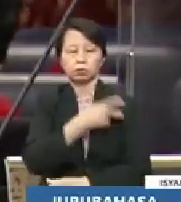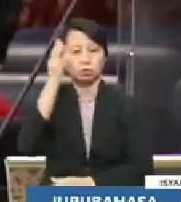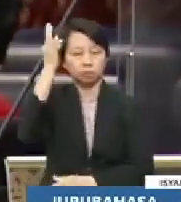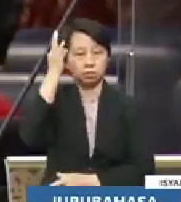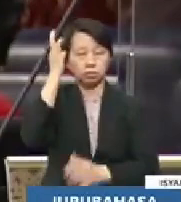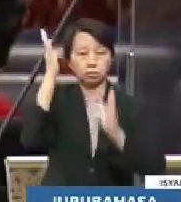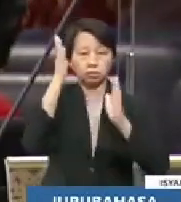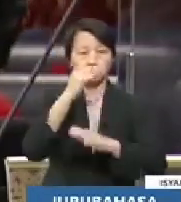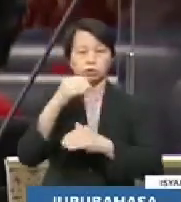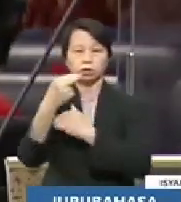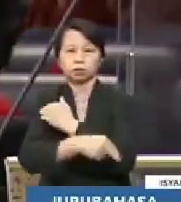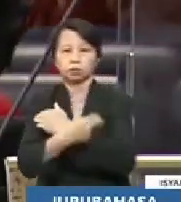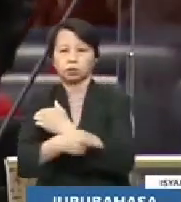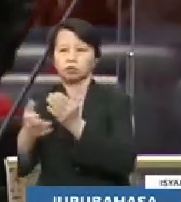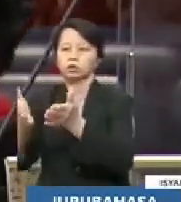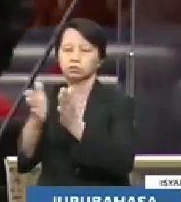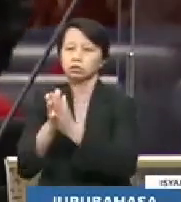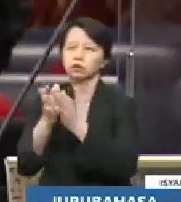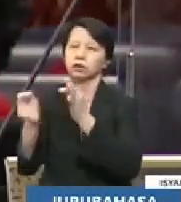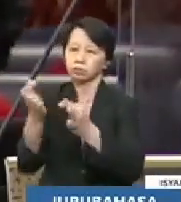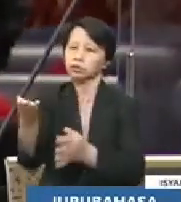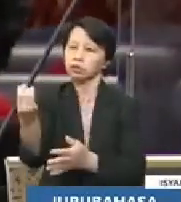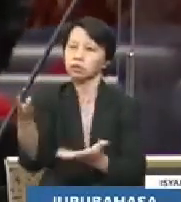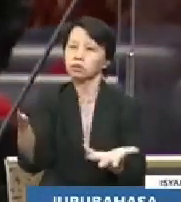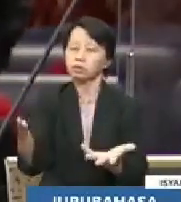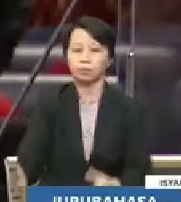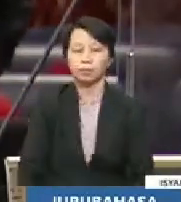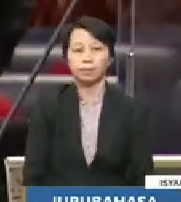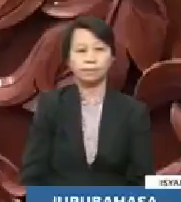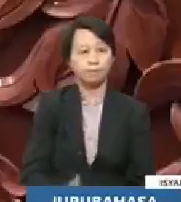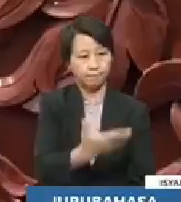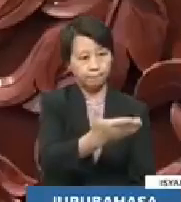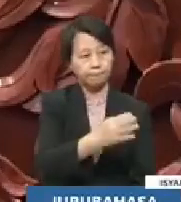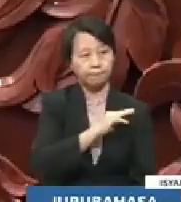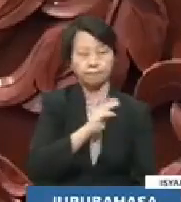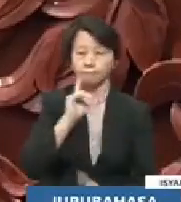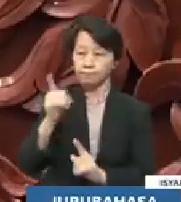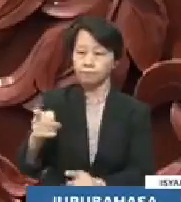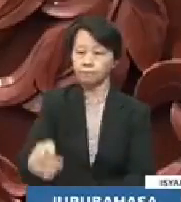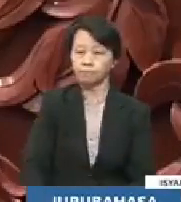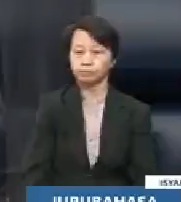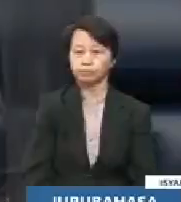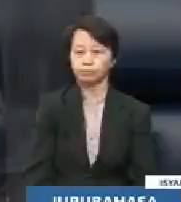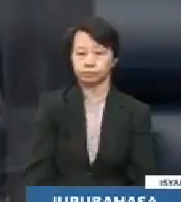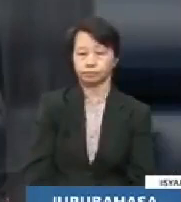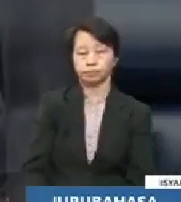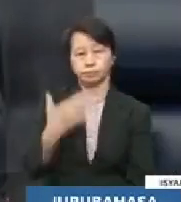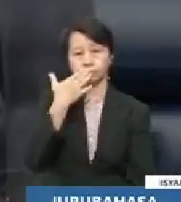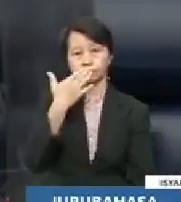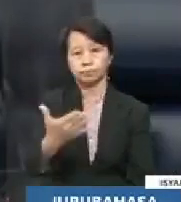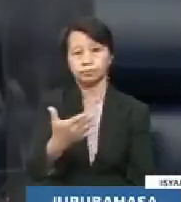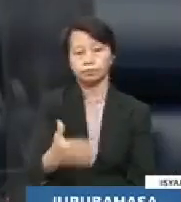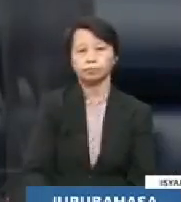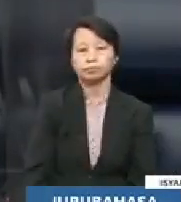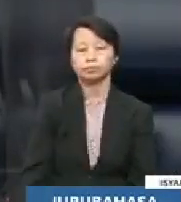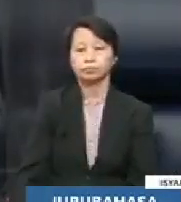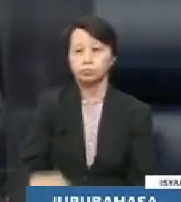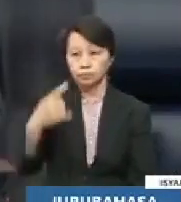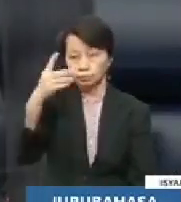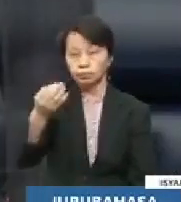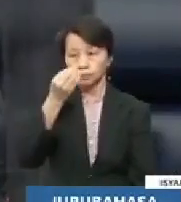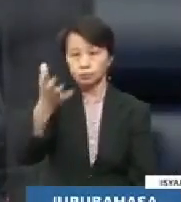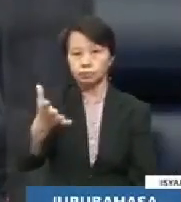persekutuan dan Negeri minta penjelasan menteri pun kasih kita nyawa Oke terima kasih untuk malu Man